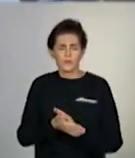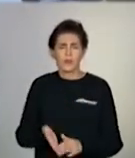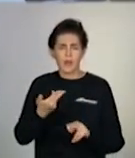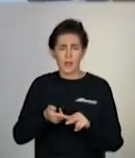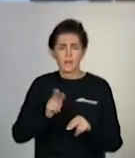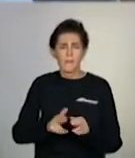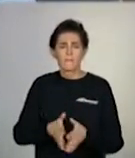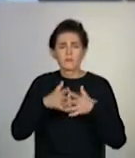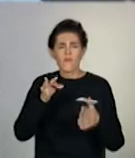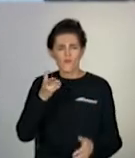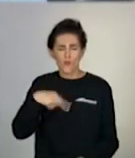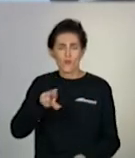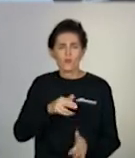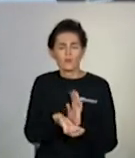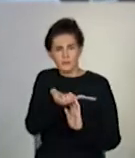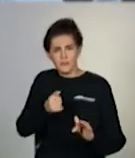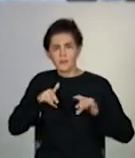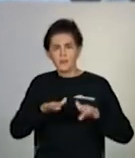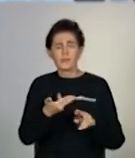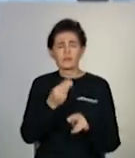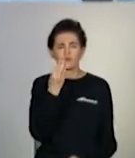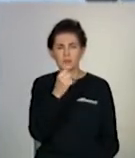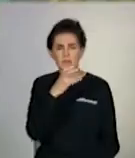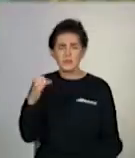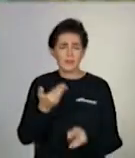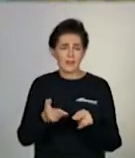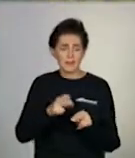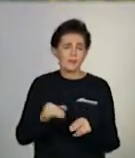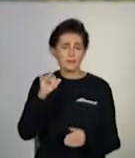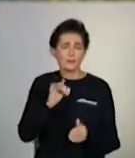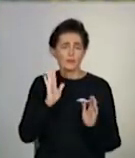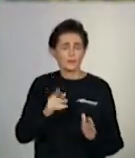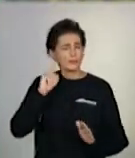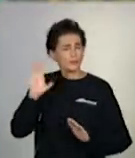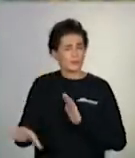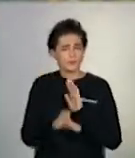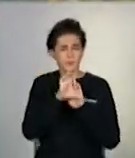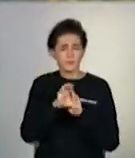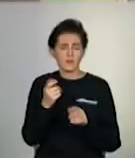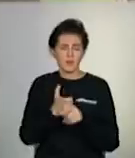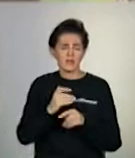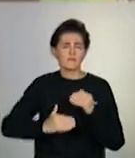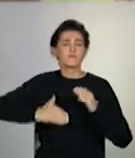фонд береться за це діло, шанси того, що ці історії будуть услышані, вони гораздо